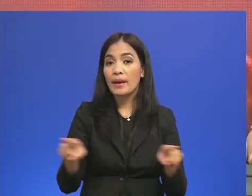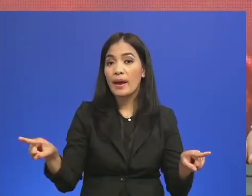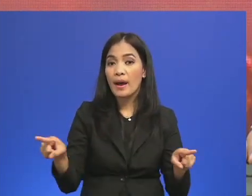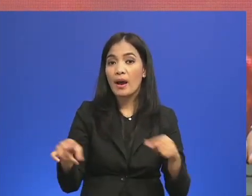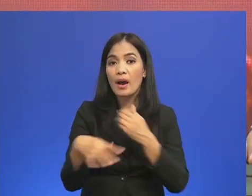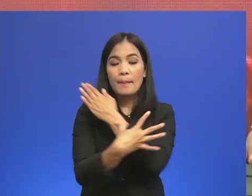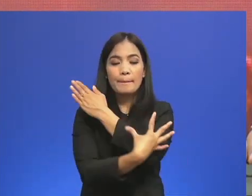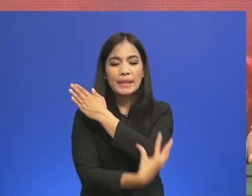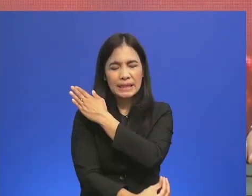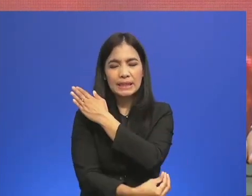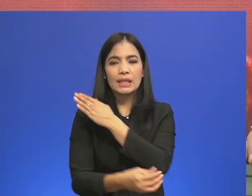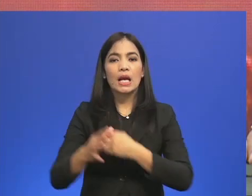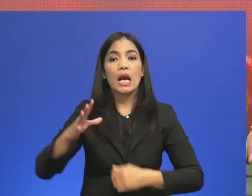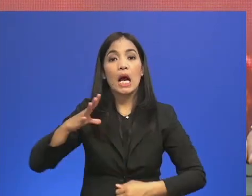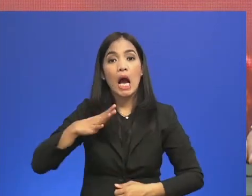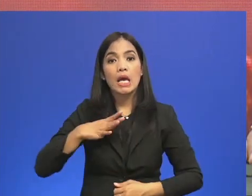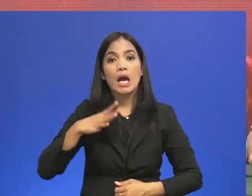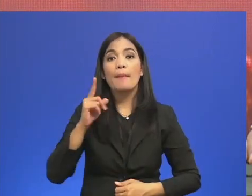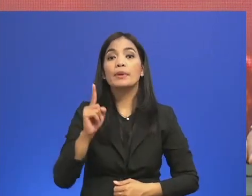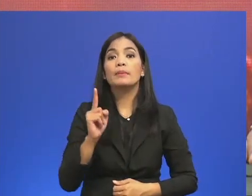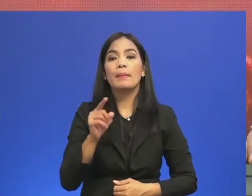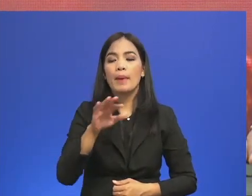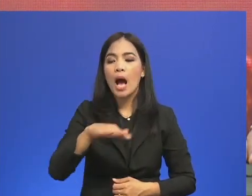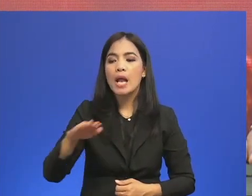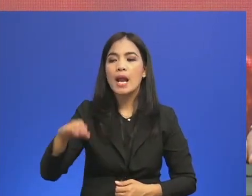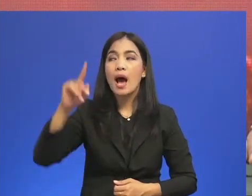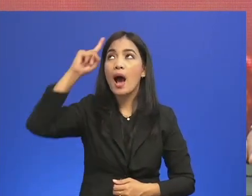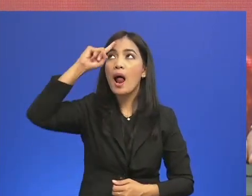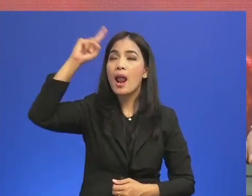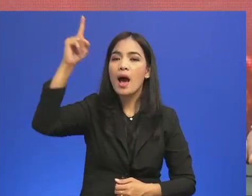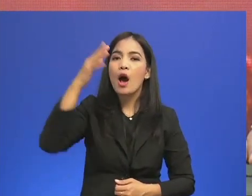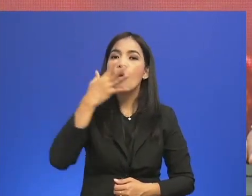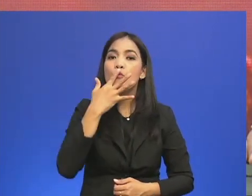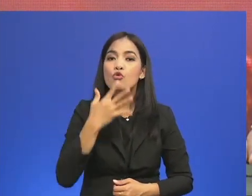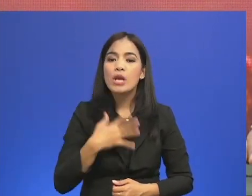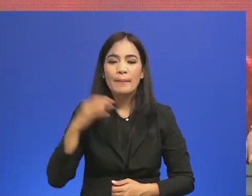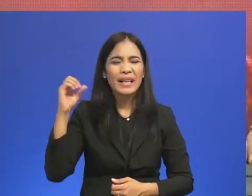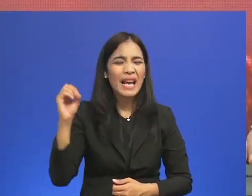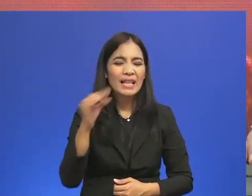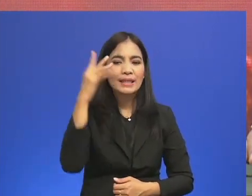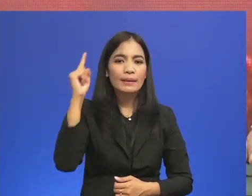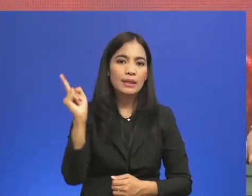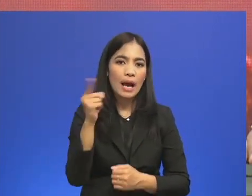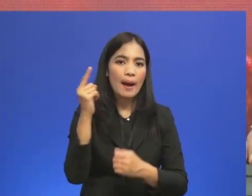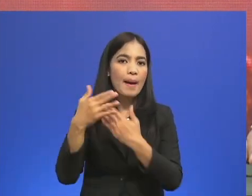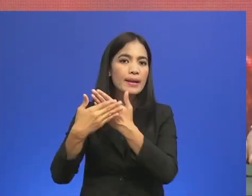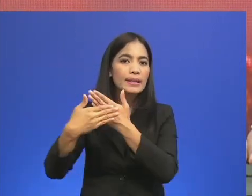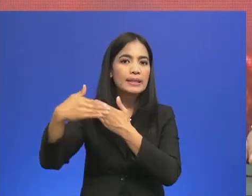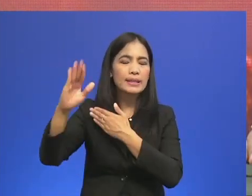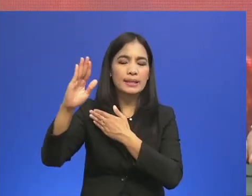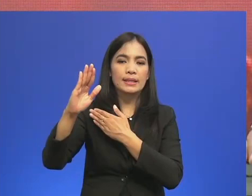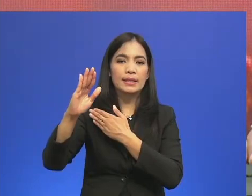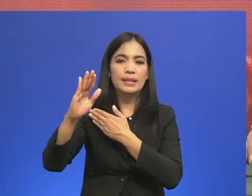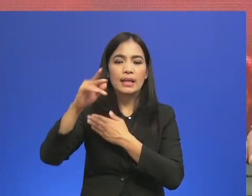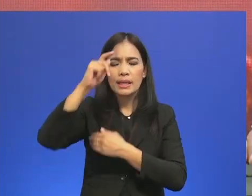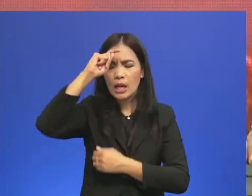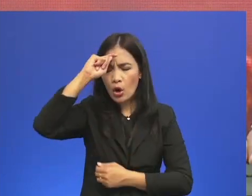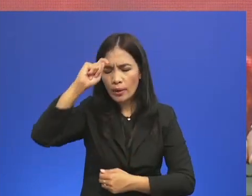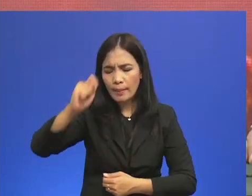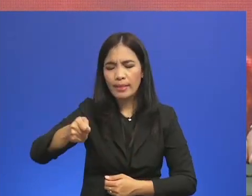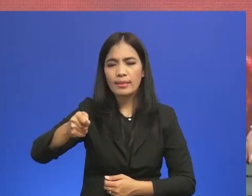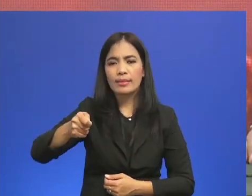miskin, kau kaya karena engkau anak Allah. Engkau memiliki perhiasan abadi. Engkau